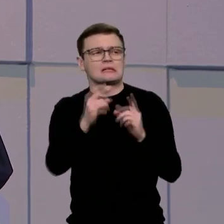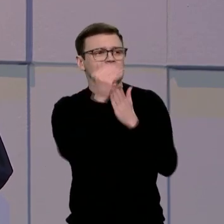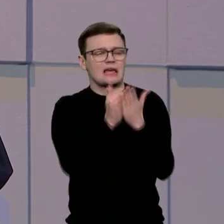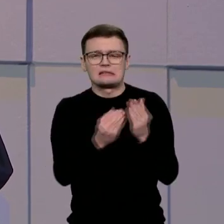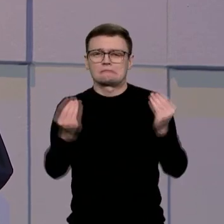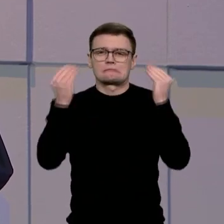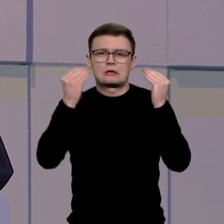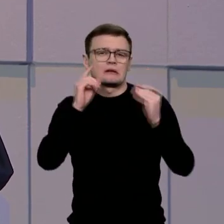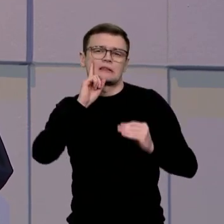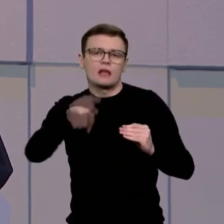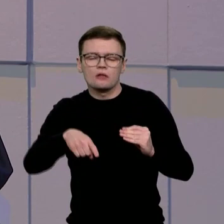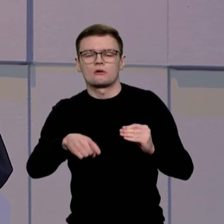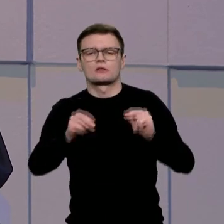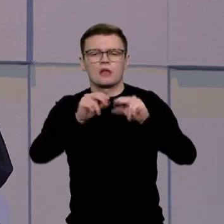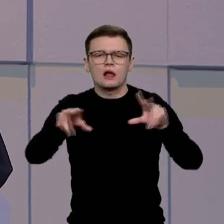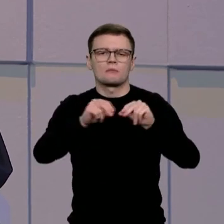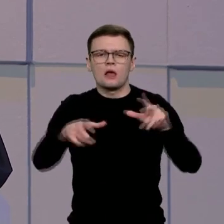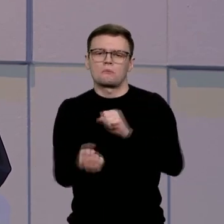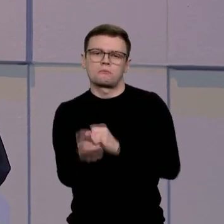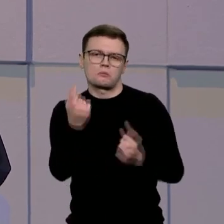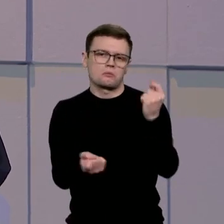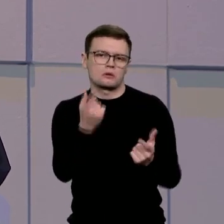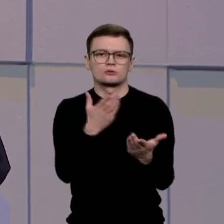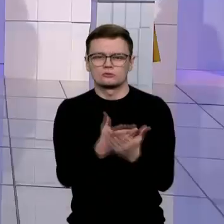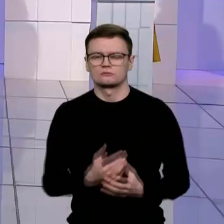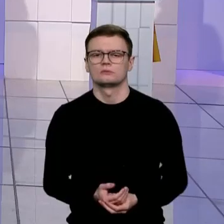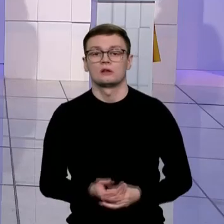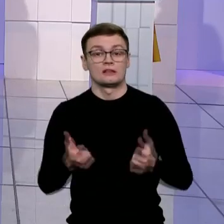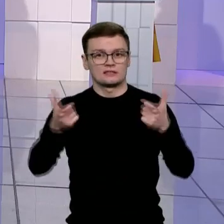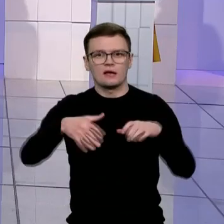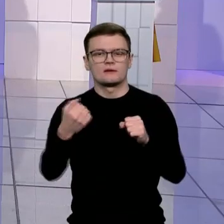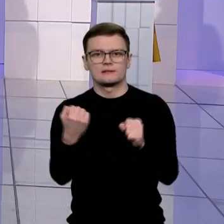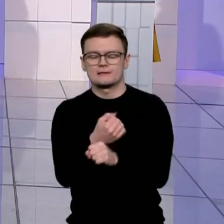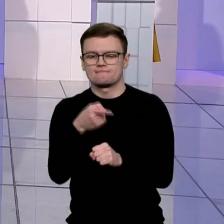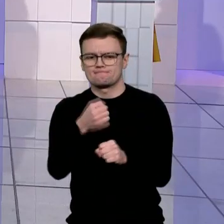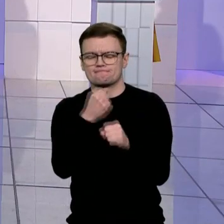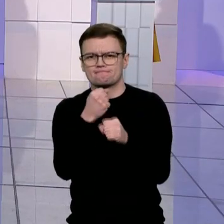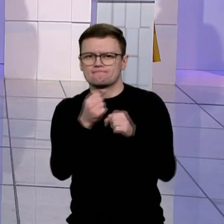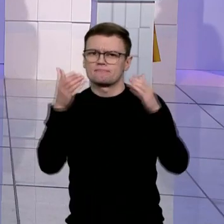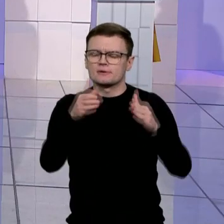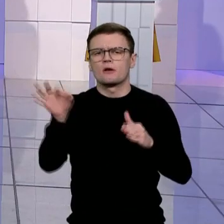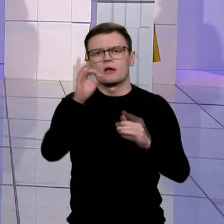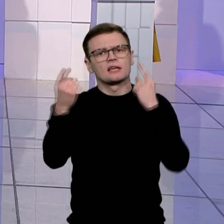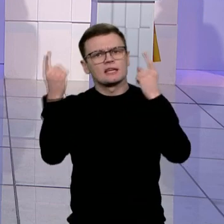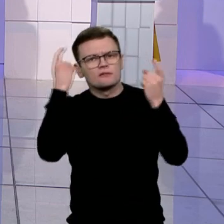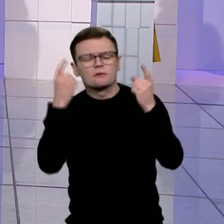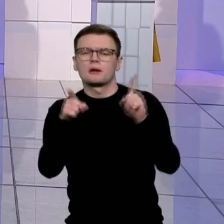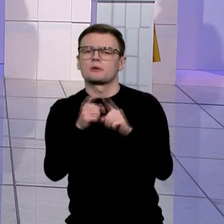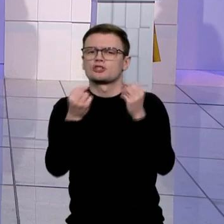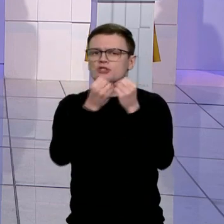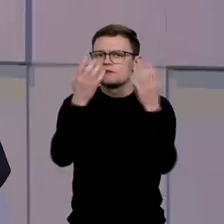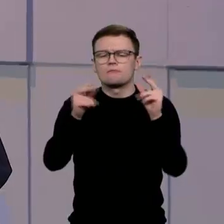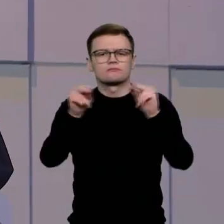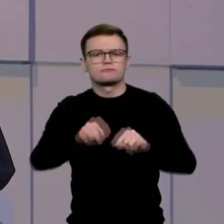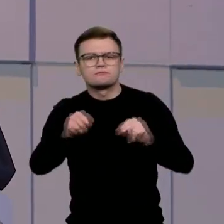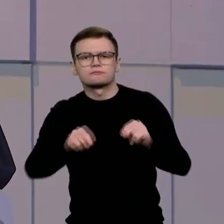nelaimių įvyksta. Tai manau, savivaldybė čia vietoje tikrai turėtų padirbėti prie informavimo, prie švietimo, prie mokymų, prie